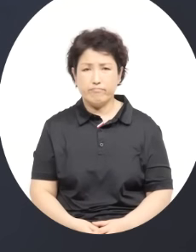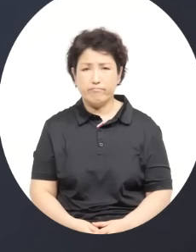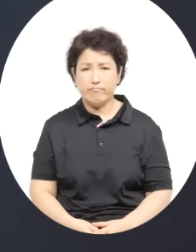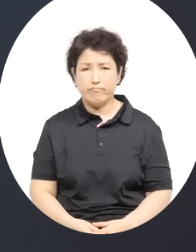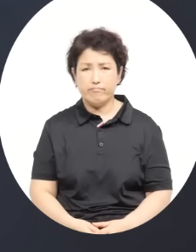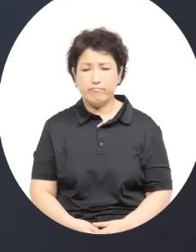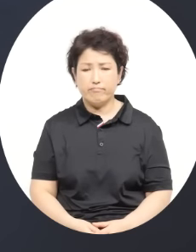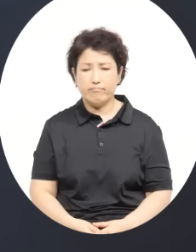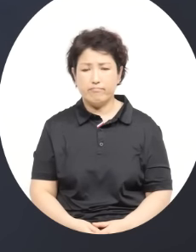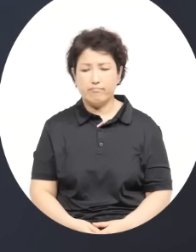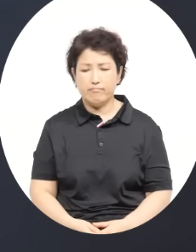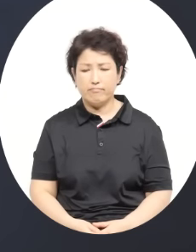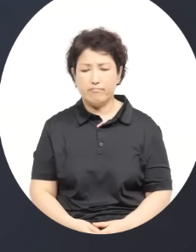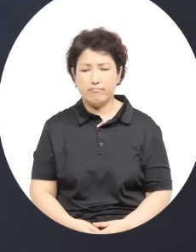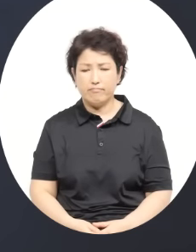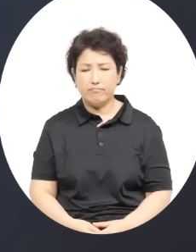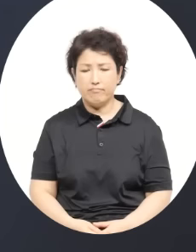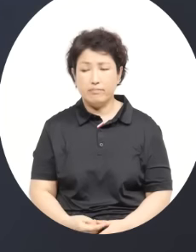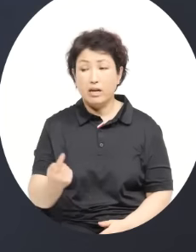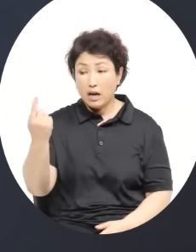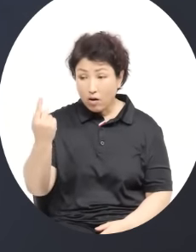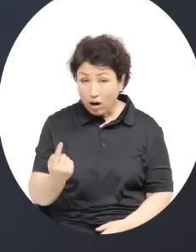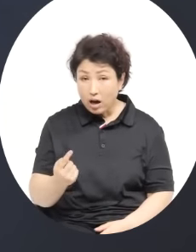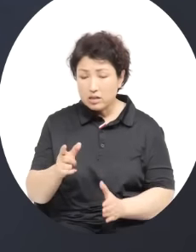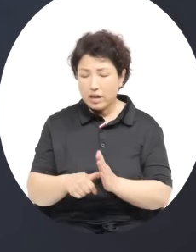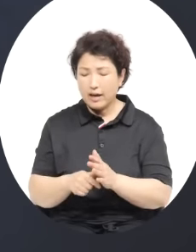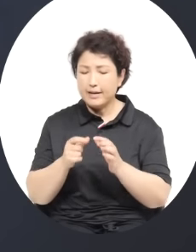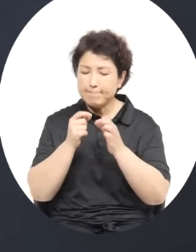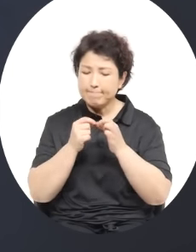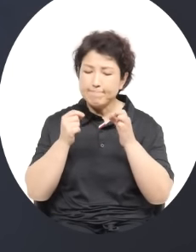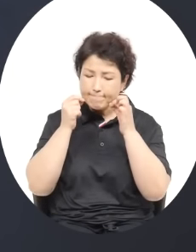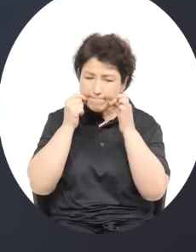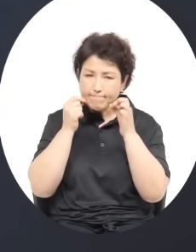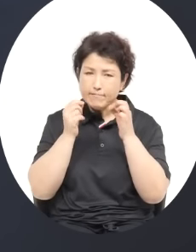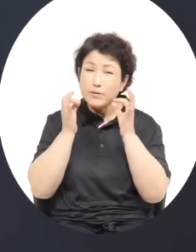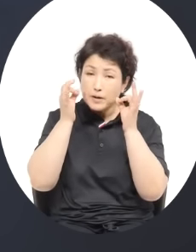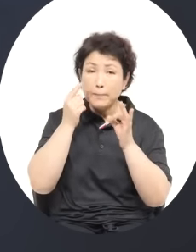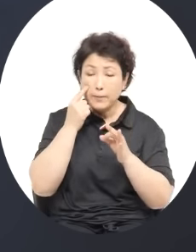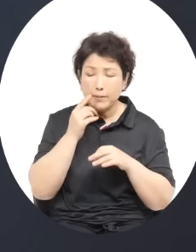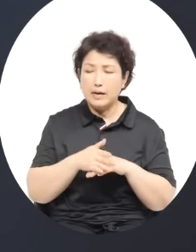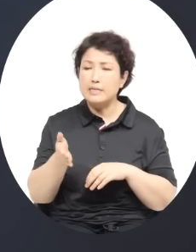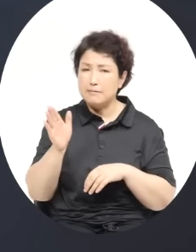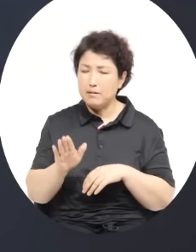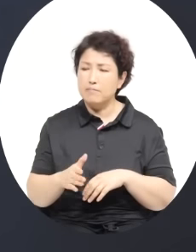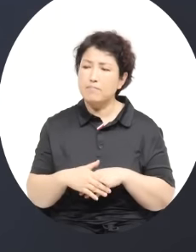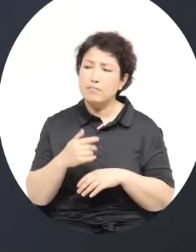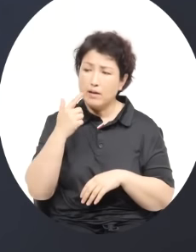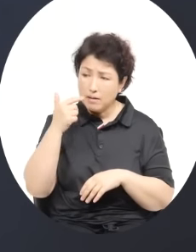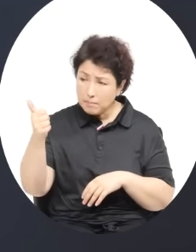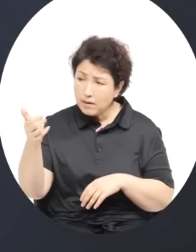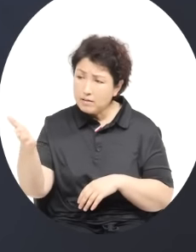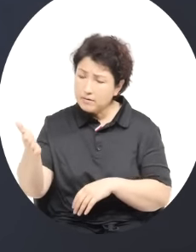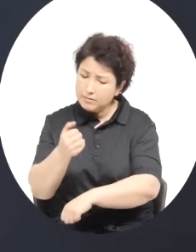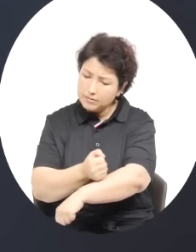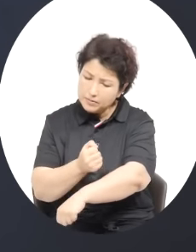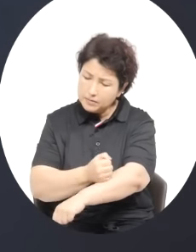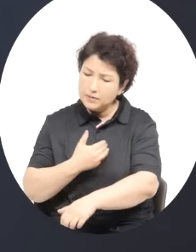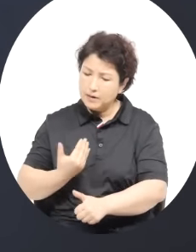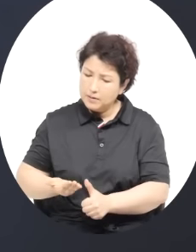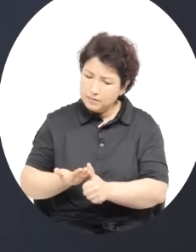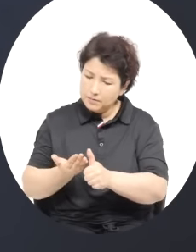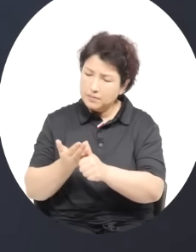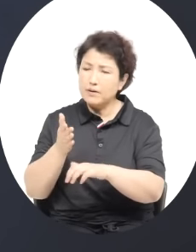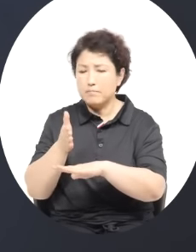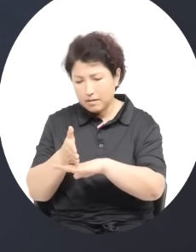계속 오면 따뜻하게 대하되 아버님 그동안 저를 보살펴 준 건